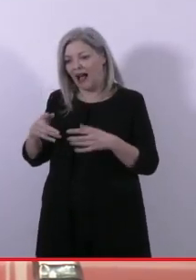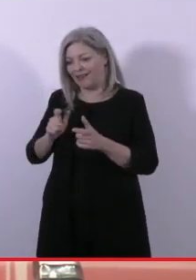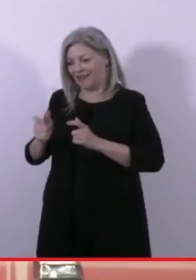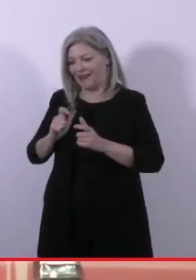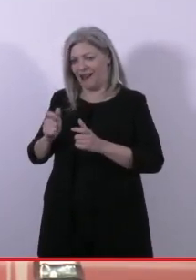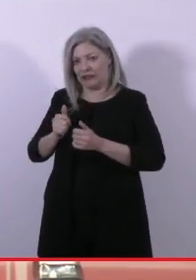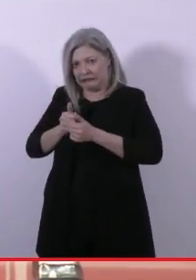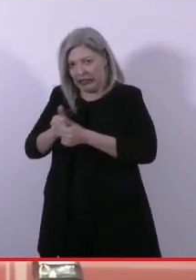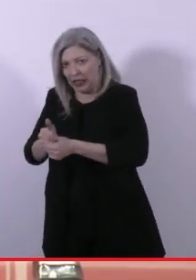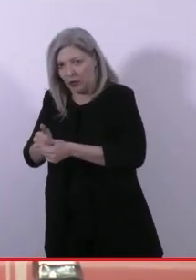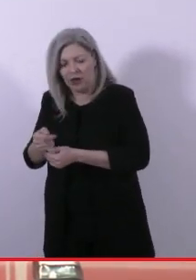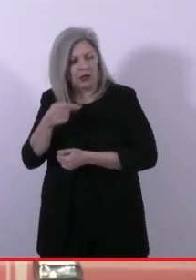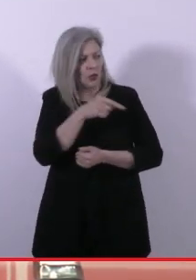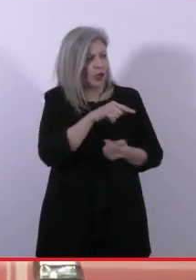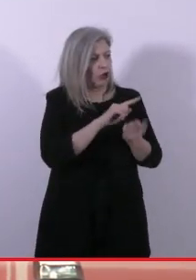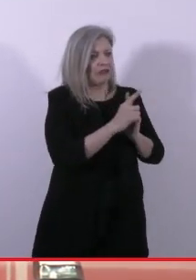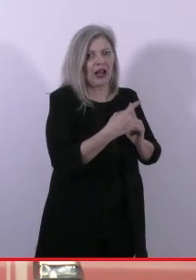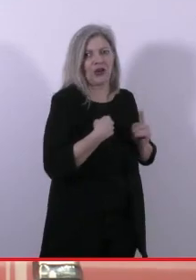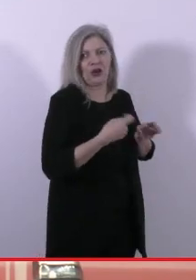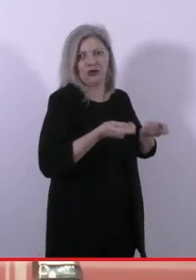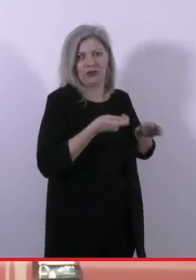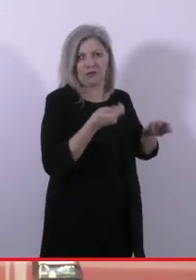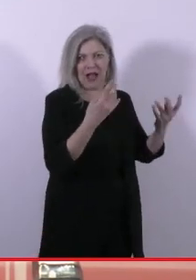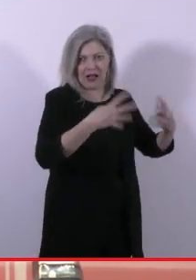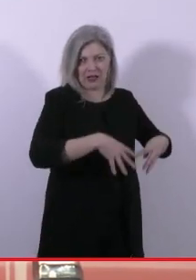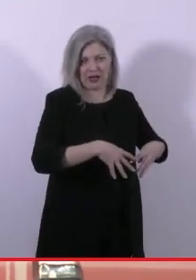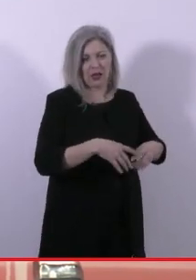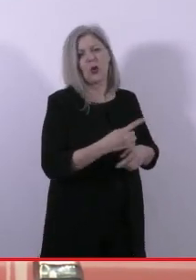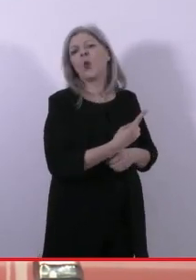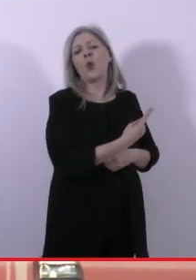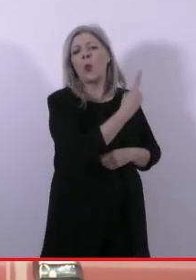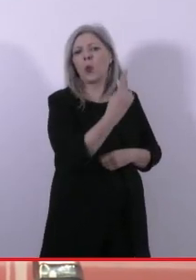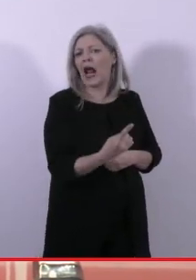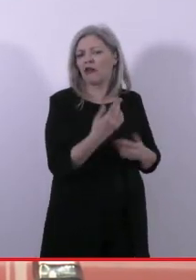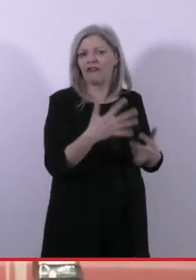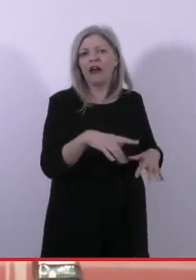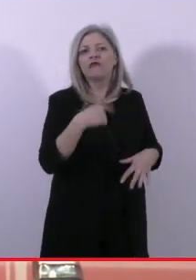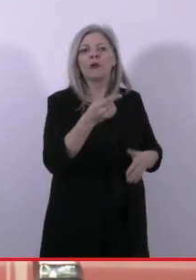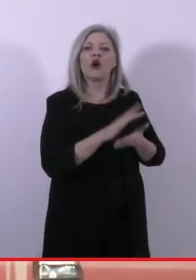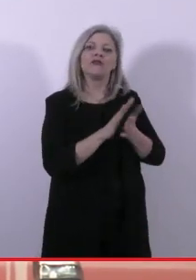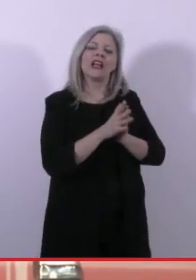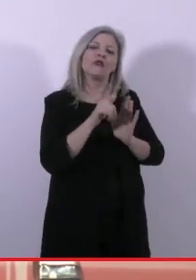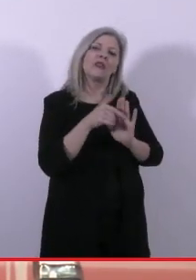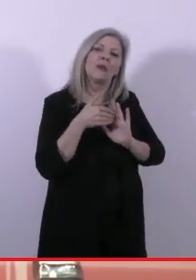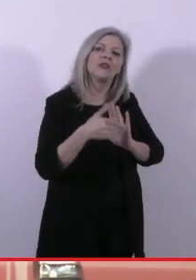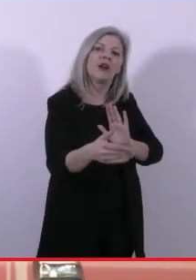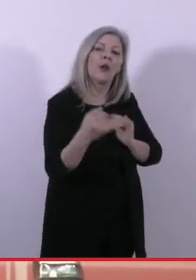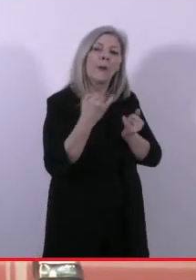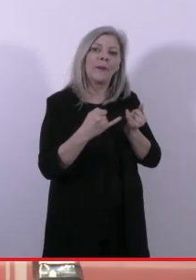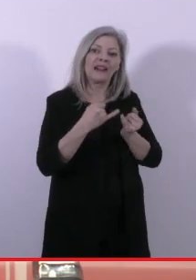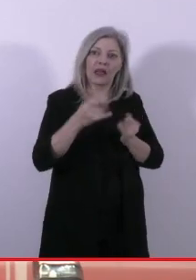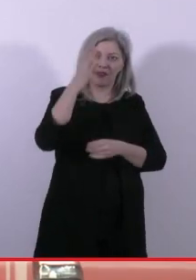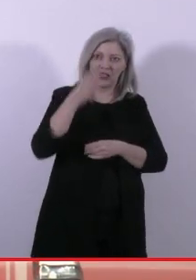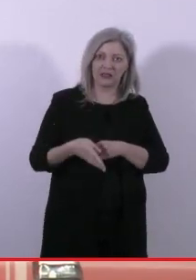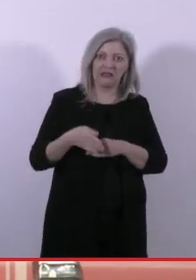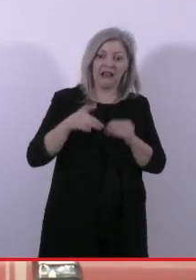il contrario. Dopo un anno sono stata assunta con contratto a tempo indeterminato, part-time verticale,